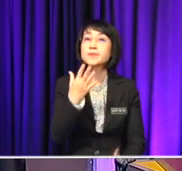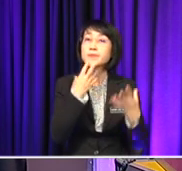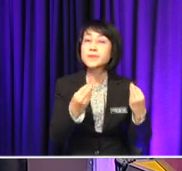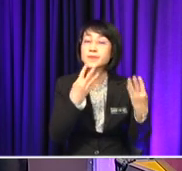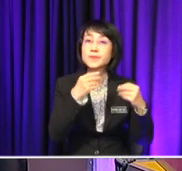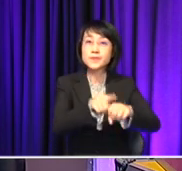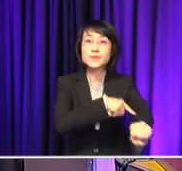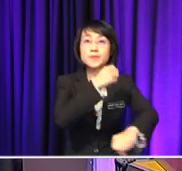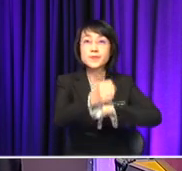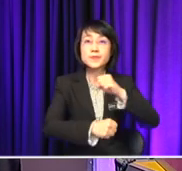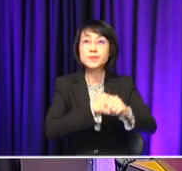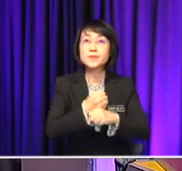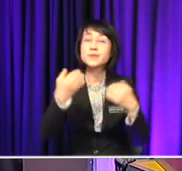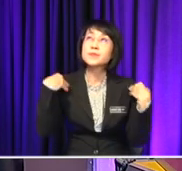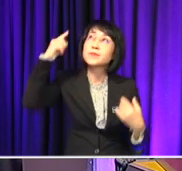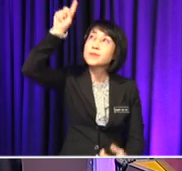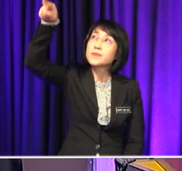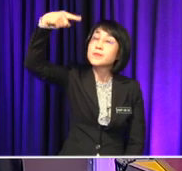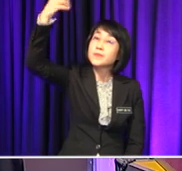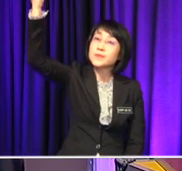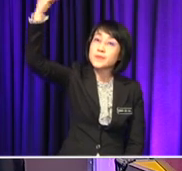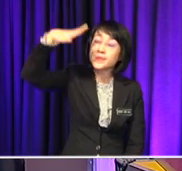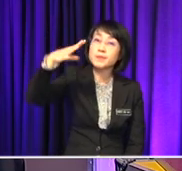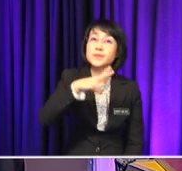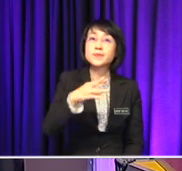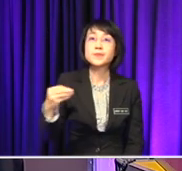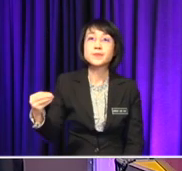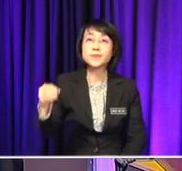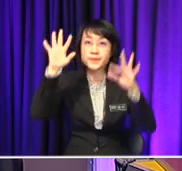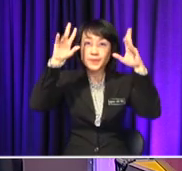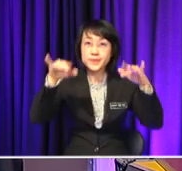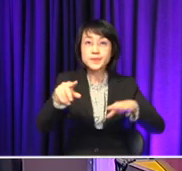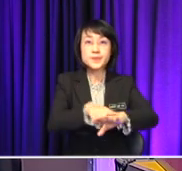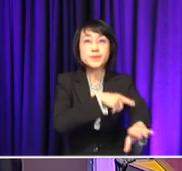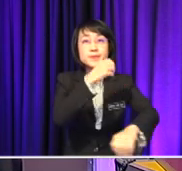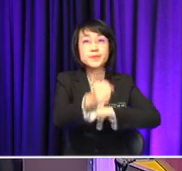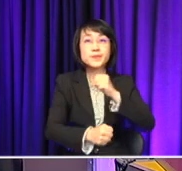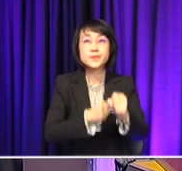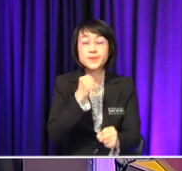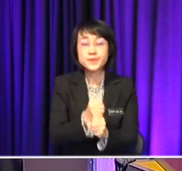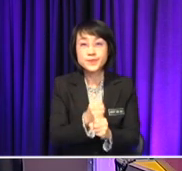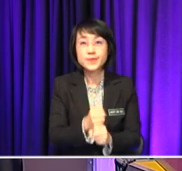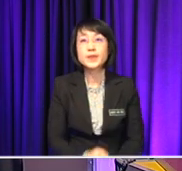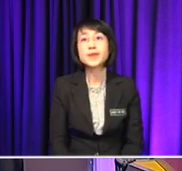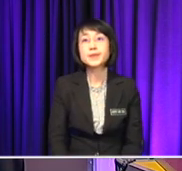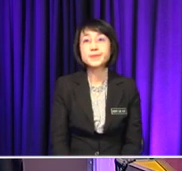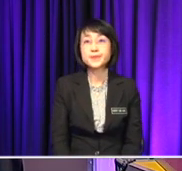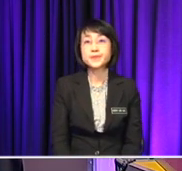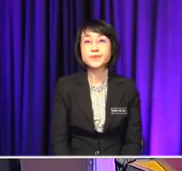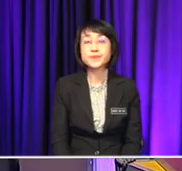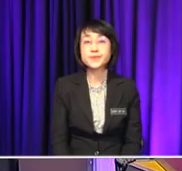matahari tidak ada jumlah hujannya tinggi sepanjang tahun itu tidak ada di gurun Nah itulah dia berkaitan dengan